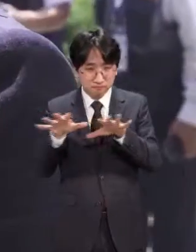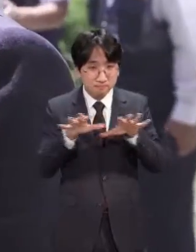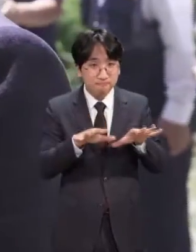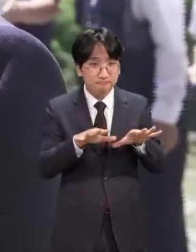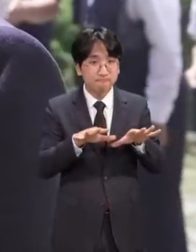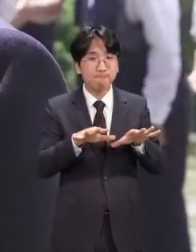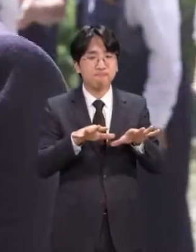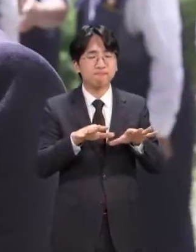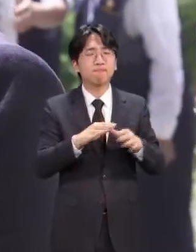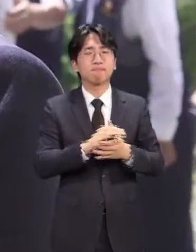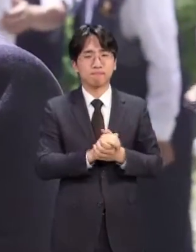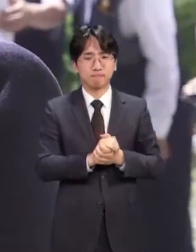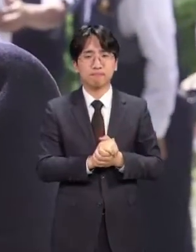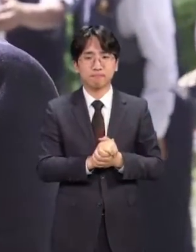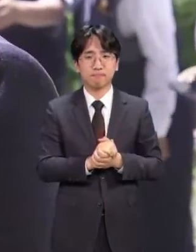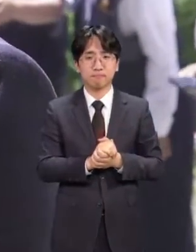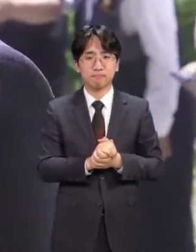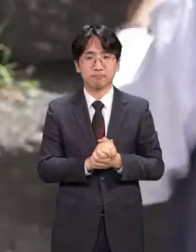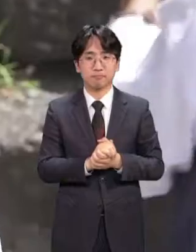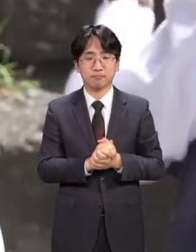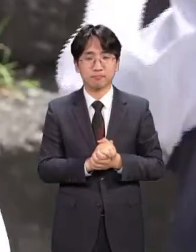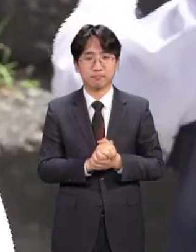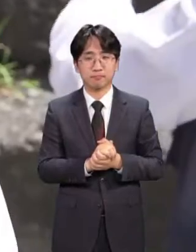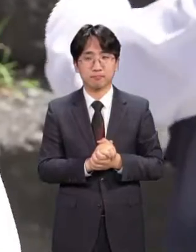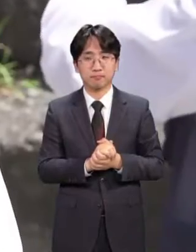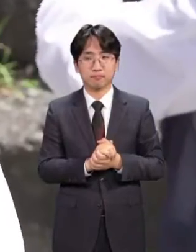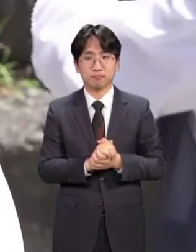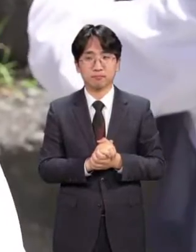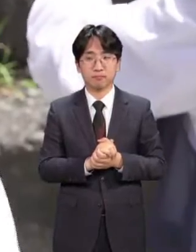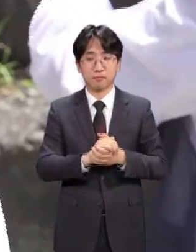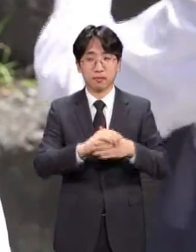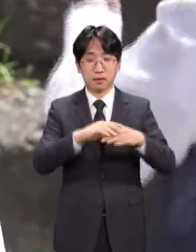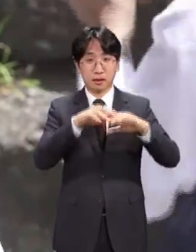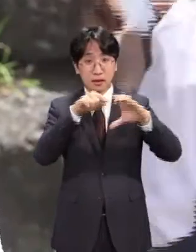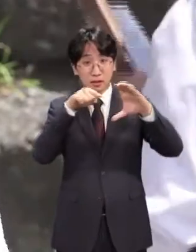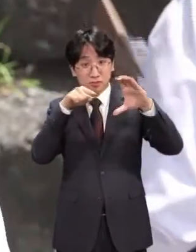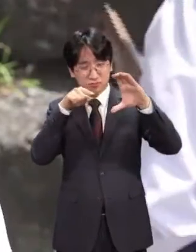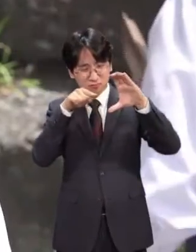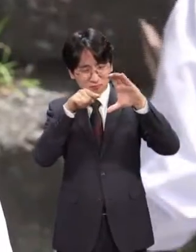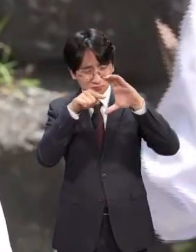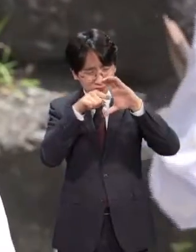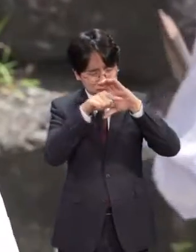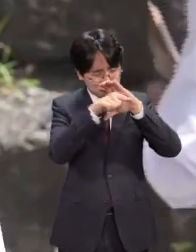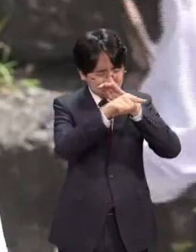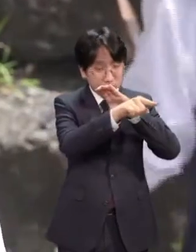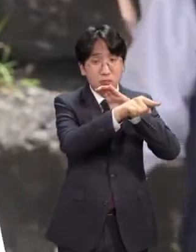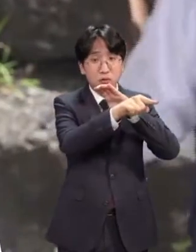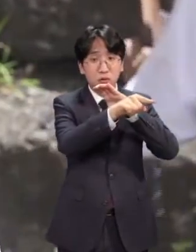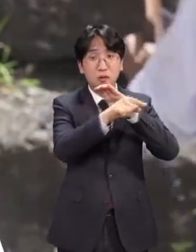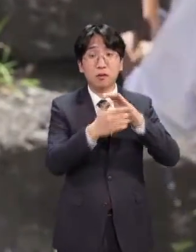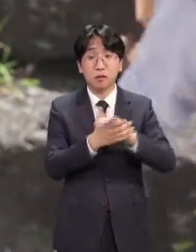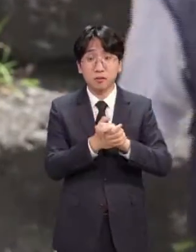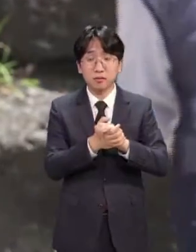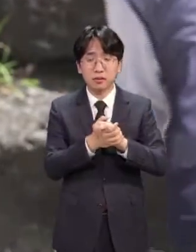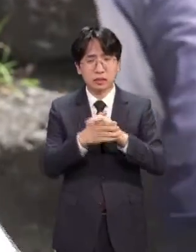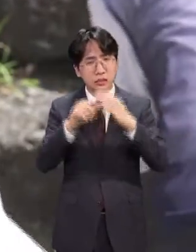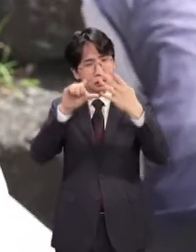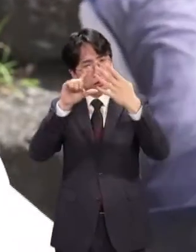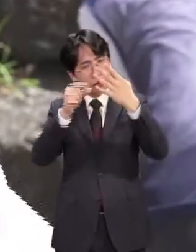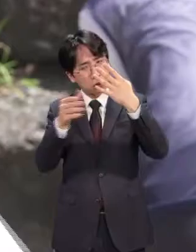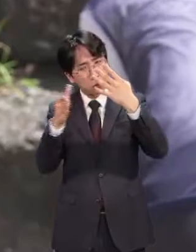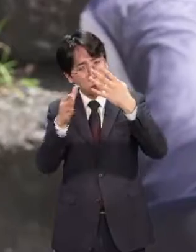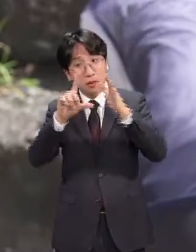아픈 과거를 추억합니다. 그 땅굴을 4월 이 초에 발견이